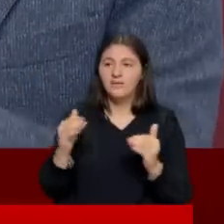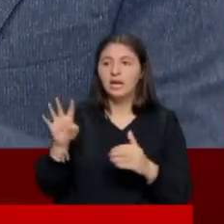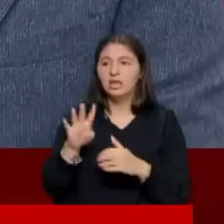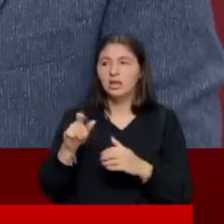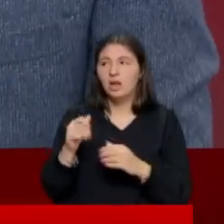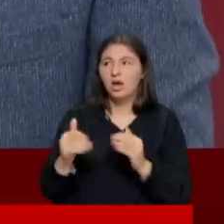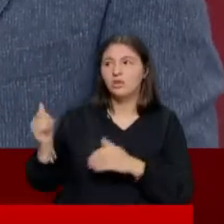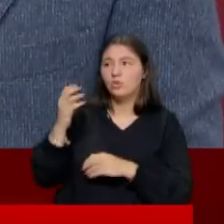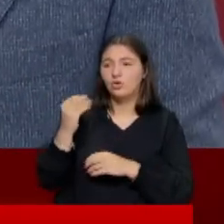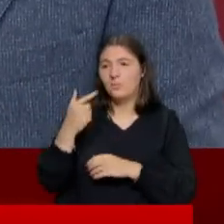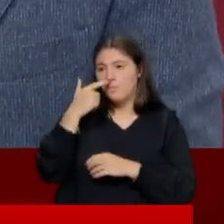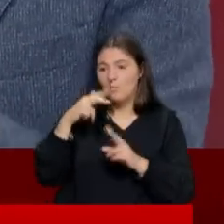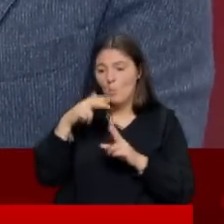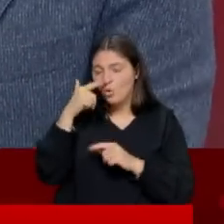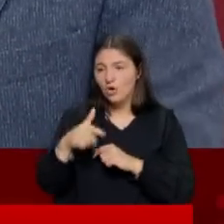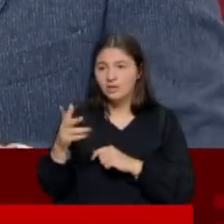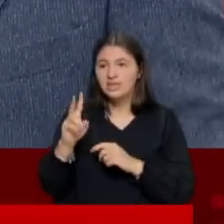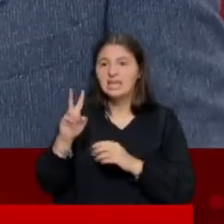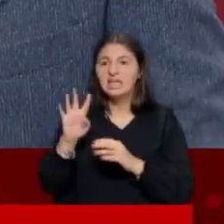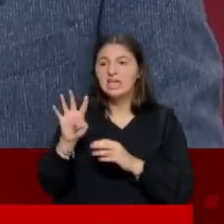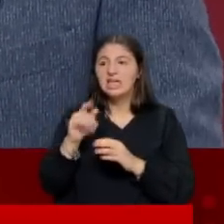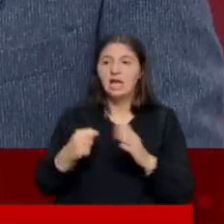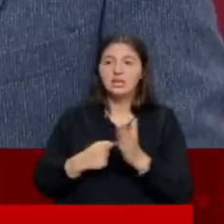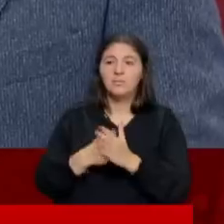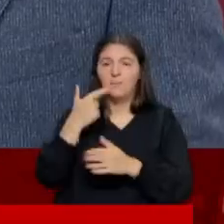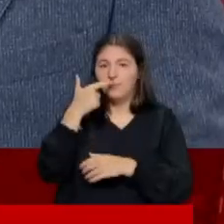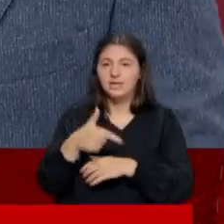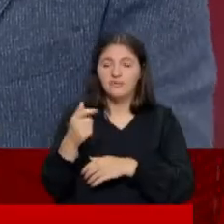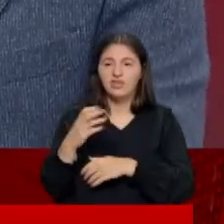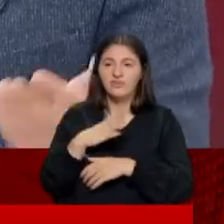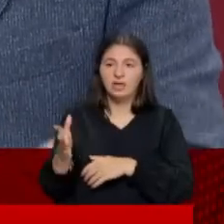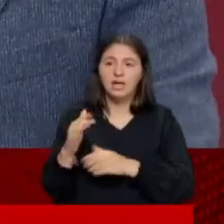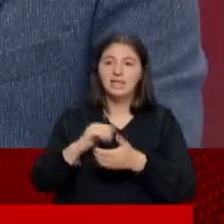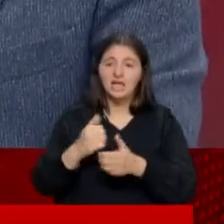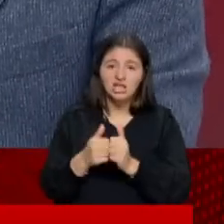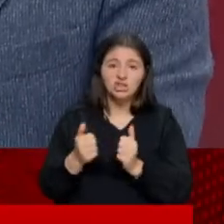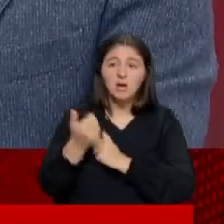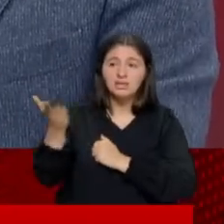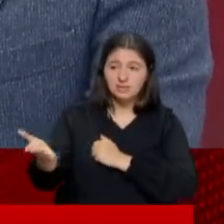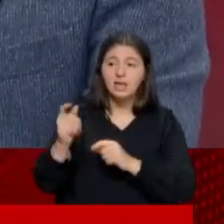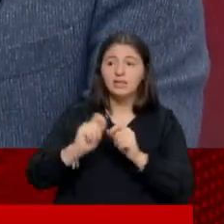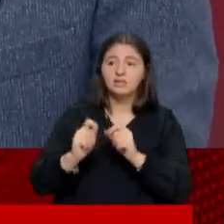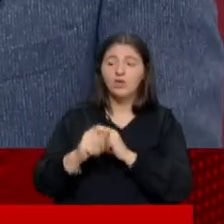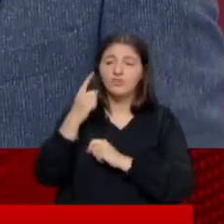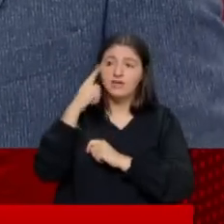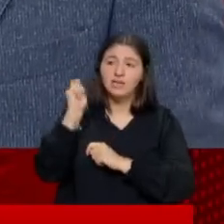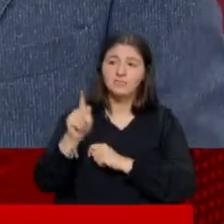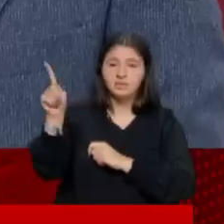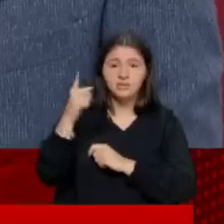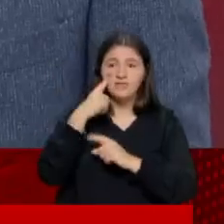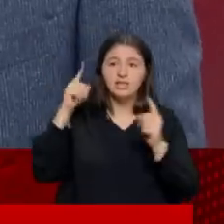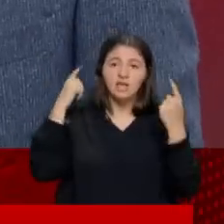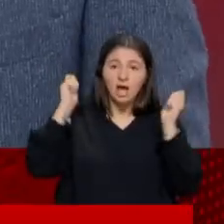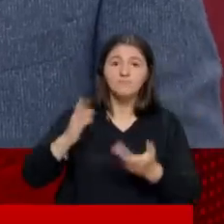yani 40 lirayı geçen bir motorin 40 liraya dayanmış bir benzin fiyatı var işte dayanışma ise tasarrufu devlet yapsın devlet